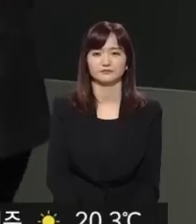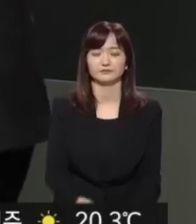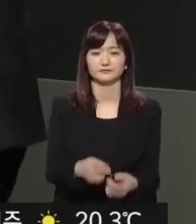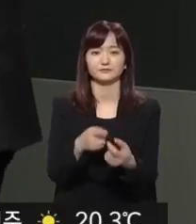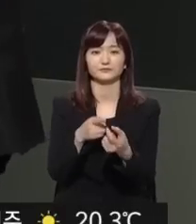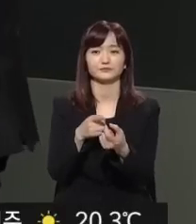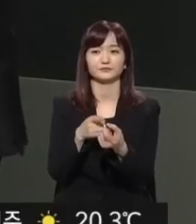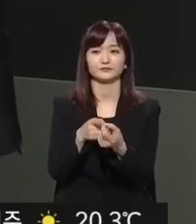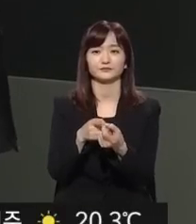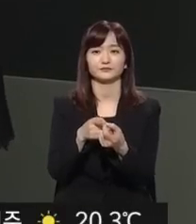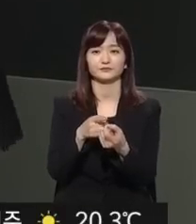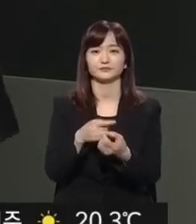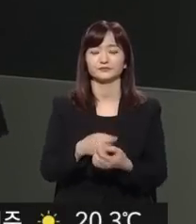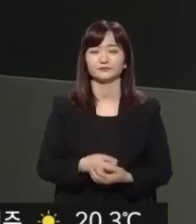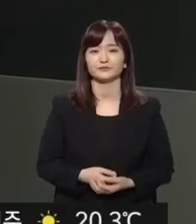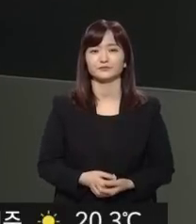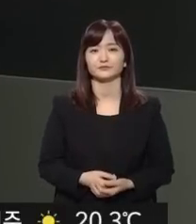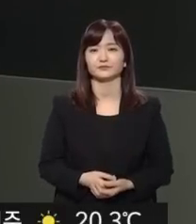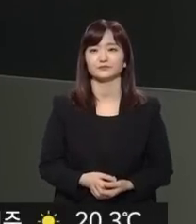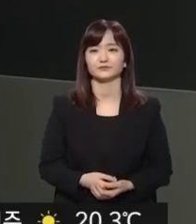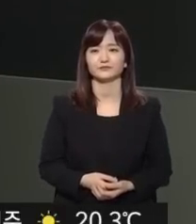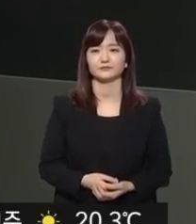첫 번째 뉴스부터 가보죠